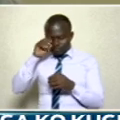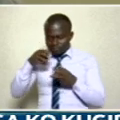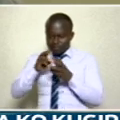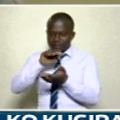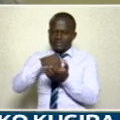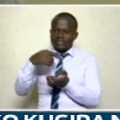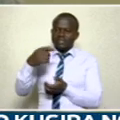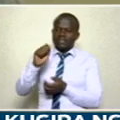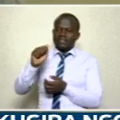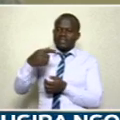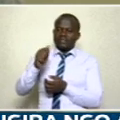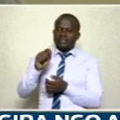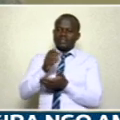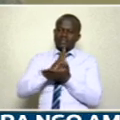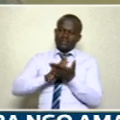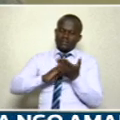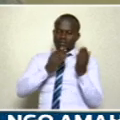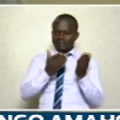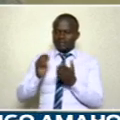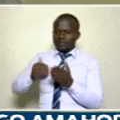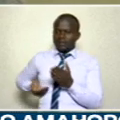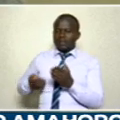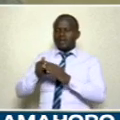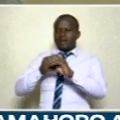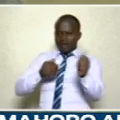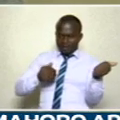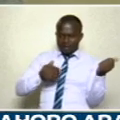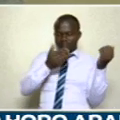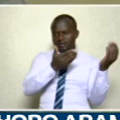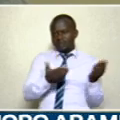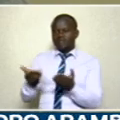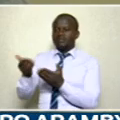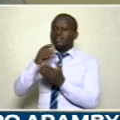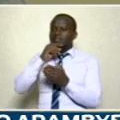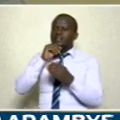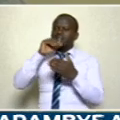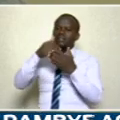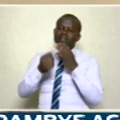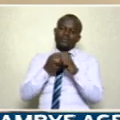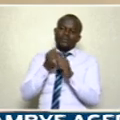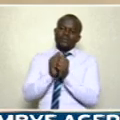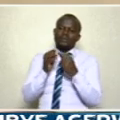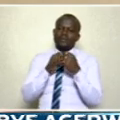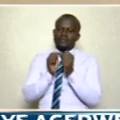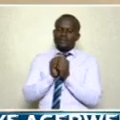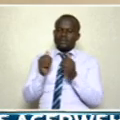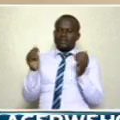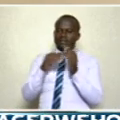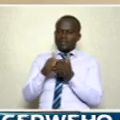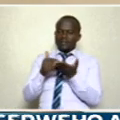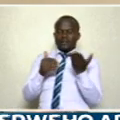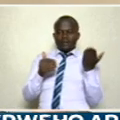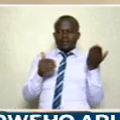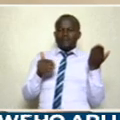Gitagata igice kimwe cyajya cyakira b'igitsina gore, ikindi gice kikomeza kwakira b'igitsina gabo batari bageze imyaka 18. Ndetse